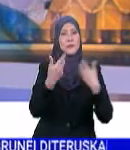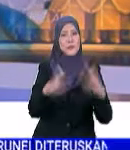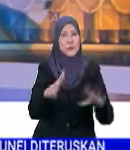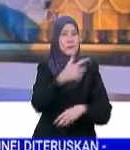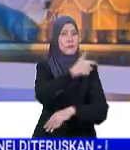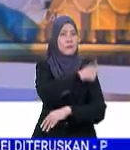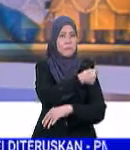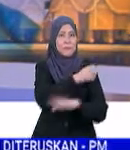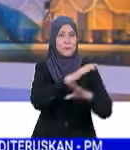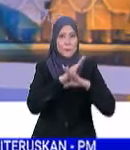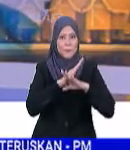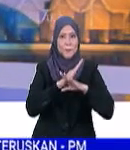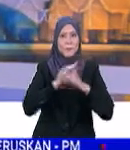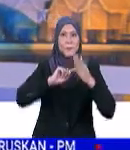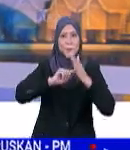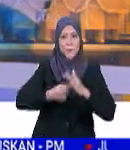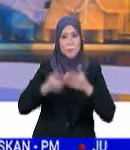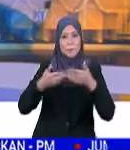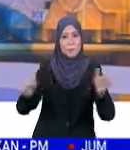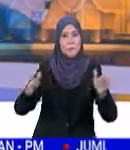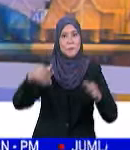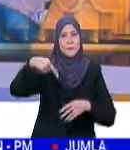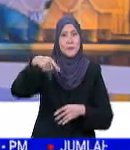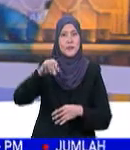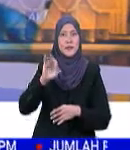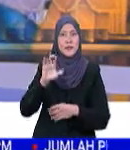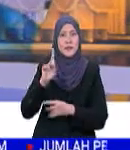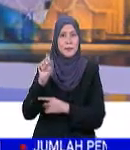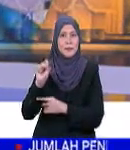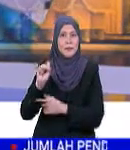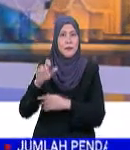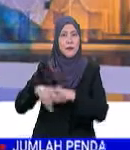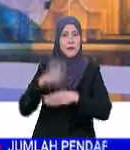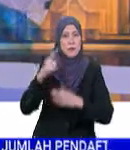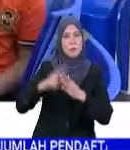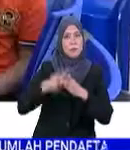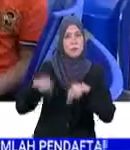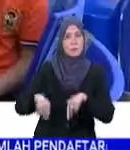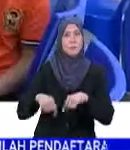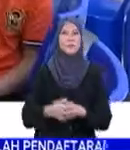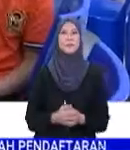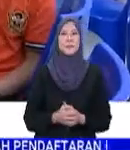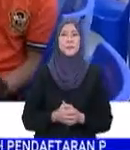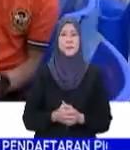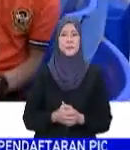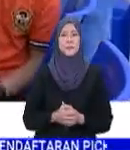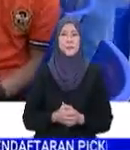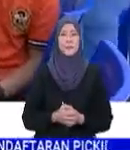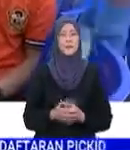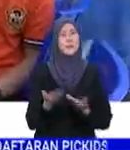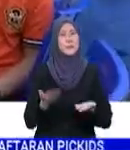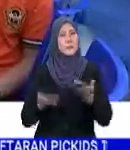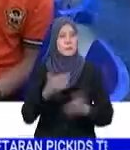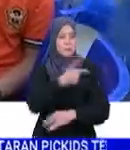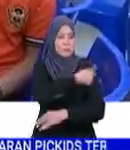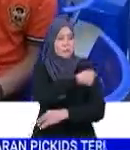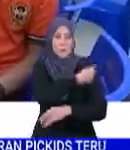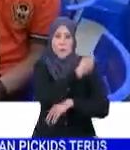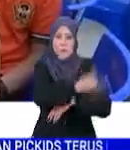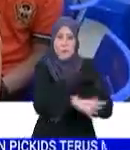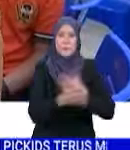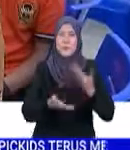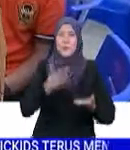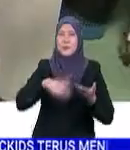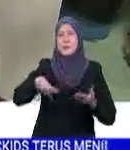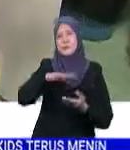mendapatkan Bachsin sejati IC dimuliakan awal bulan ini Hai kesan sampingan yang dialami karena terlibat